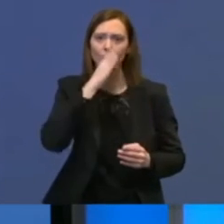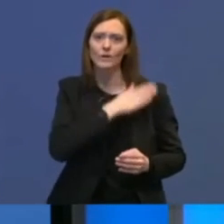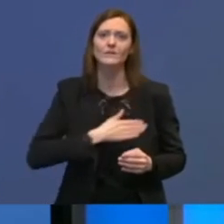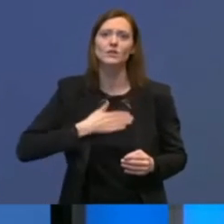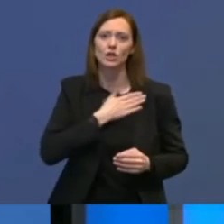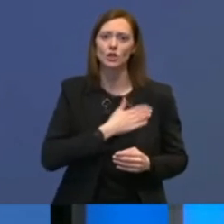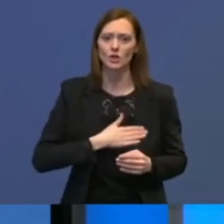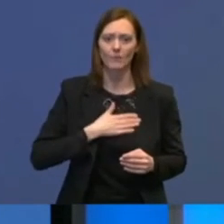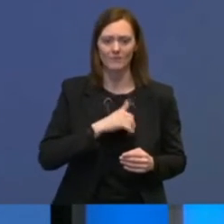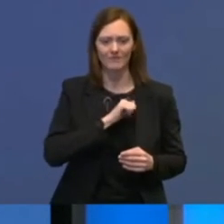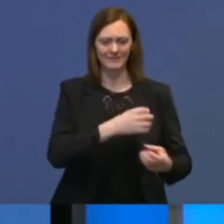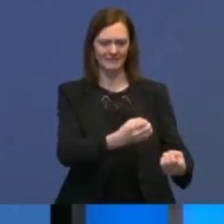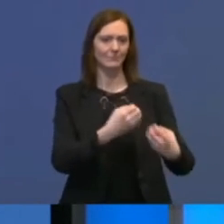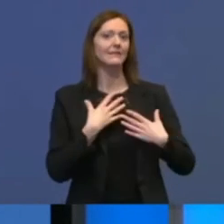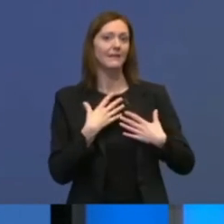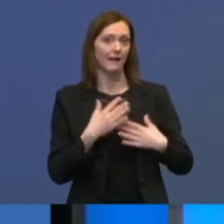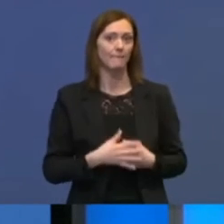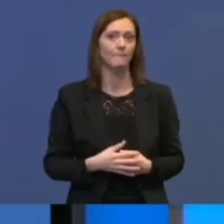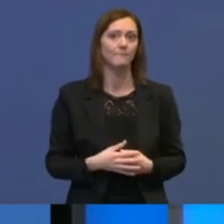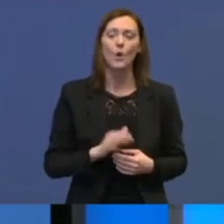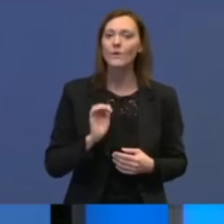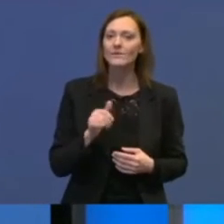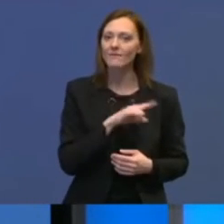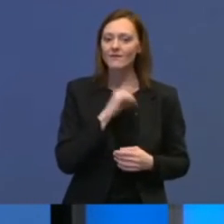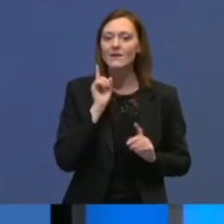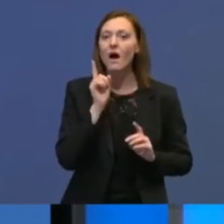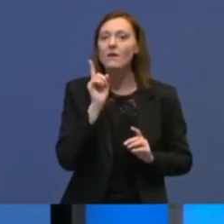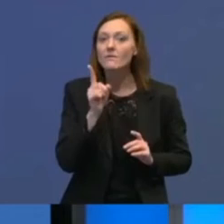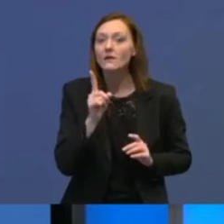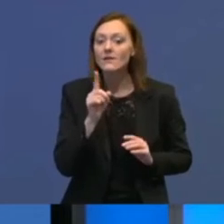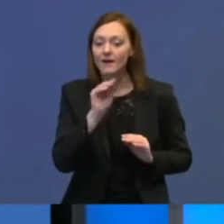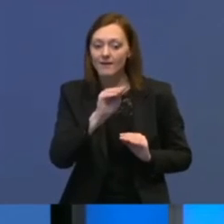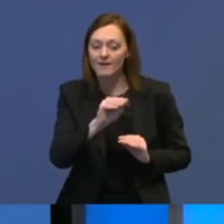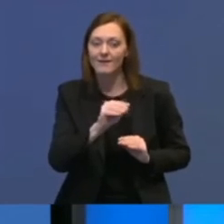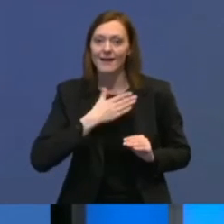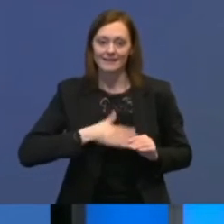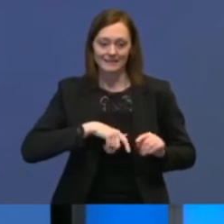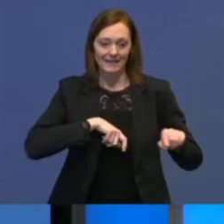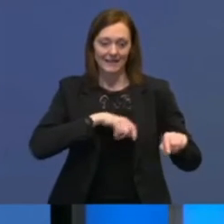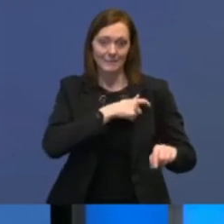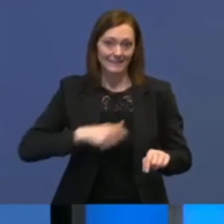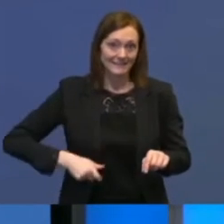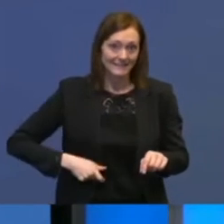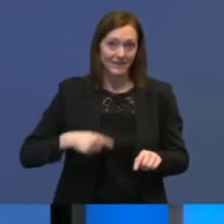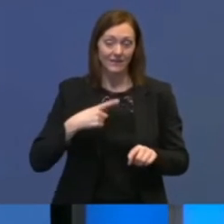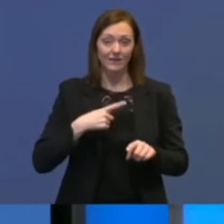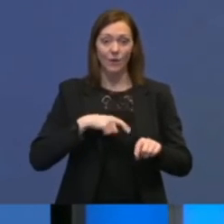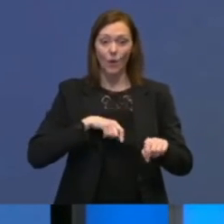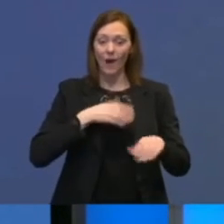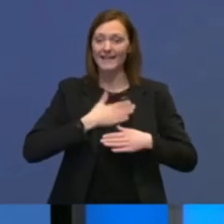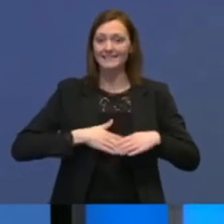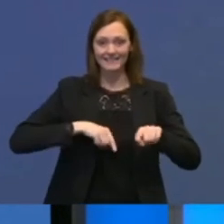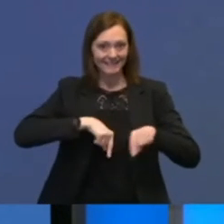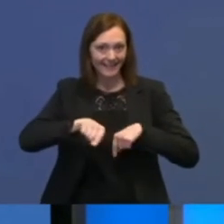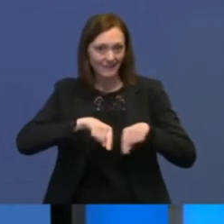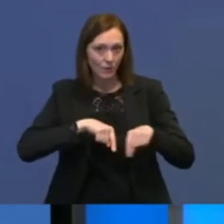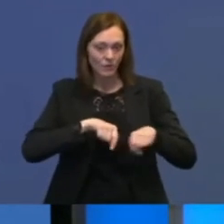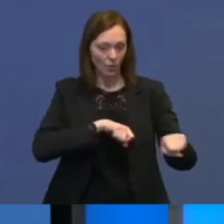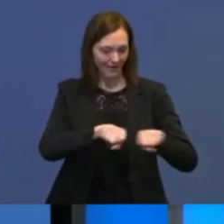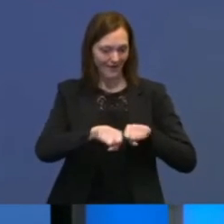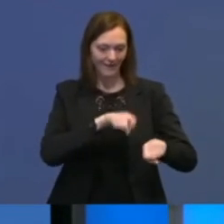egtahay libtachirrada daadka ukulduqo. Sida augey d ayaan ugu ddigni wasirka aafimaadka xukoumaddaya agaasinka